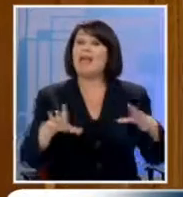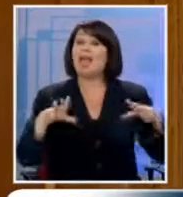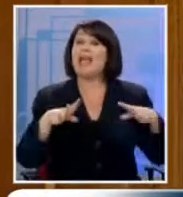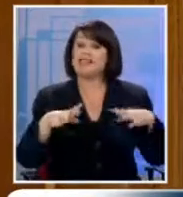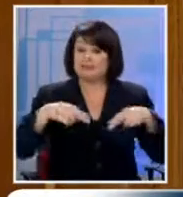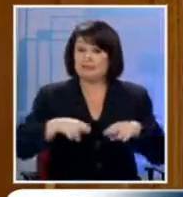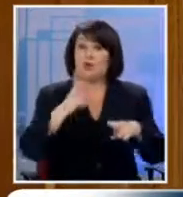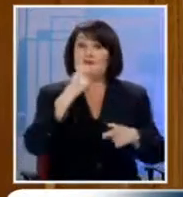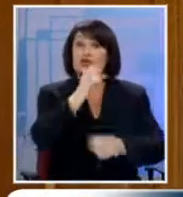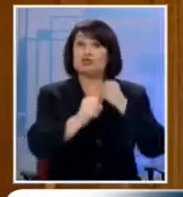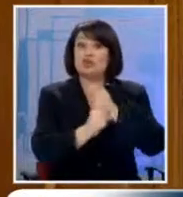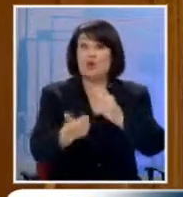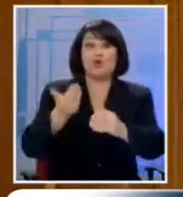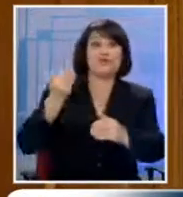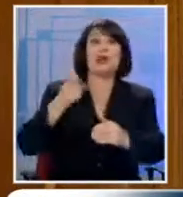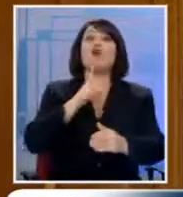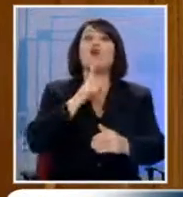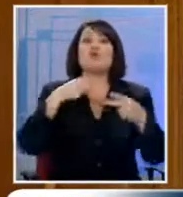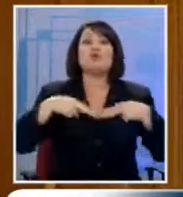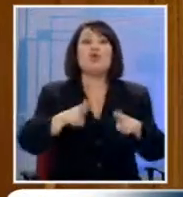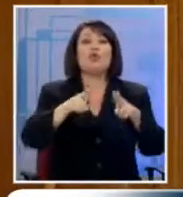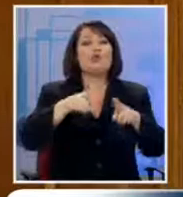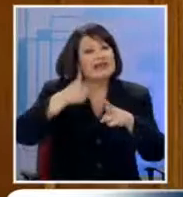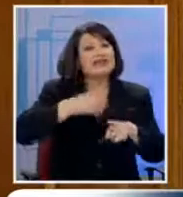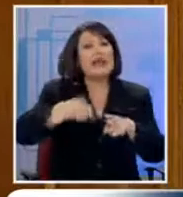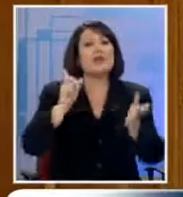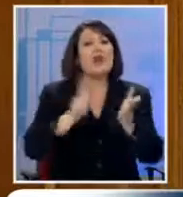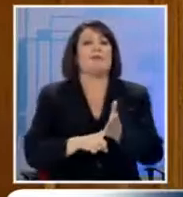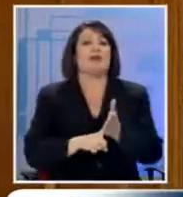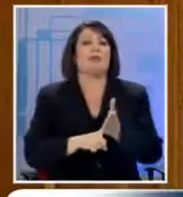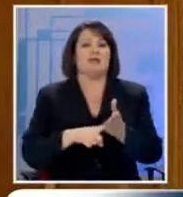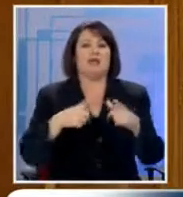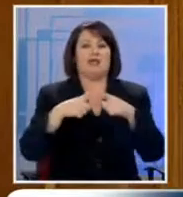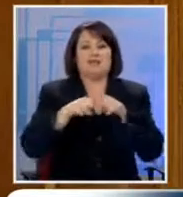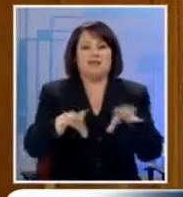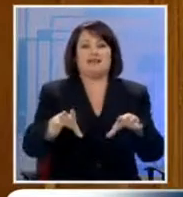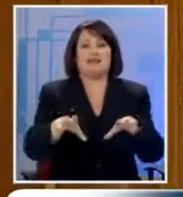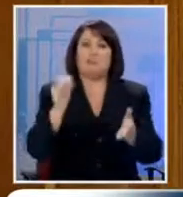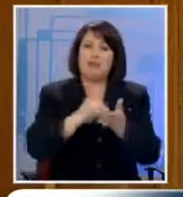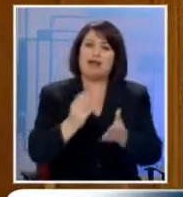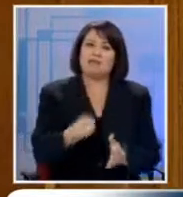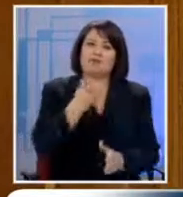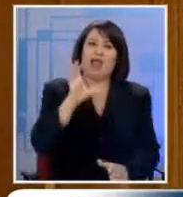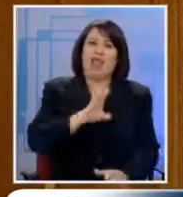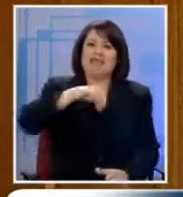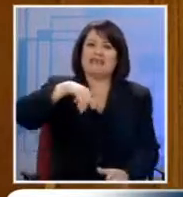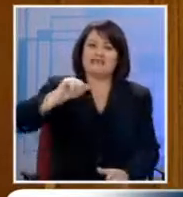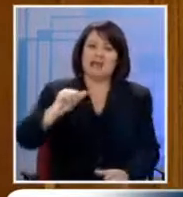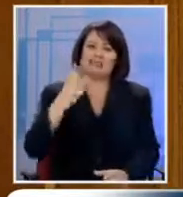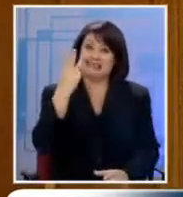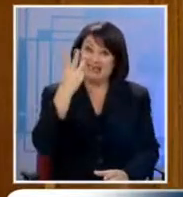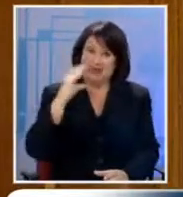μια εικοσαετία, όπως και ο οδικός, και όχι να δεσμεύουν πόρους και από το νέο ΕΣΠΑ. Δηλαδή πέρασαν